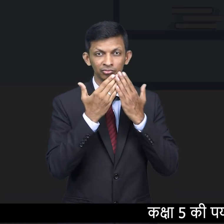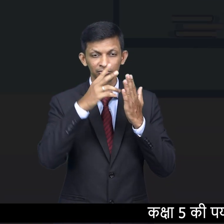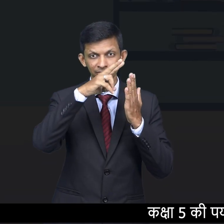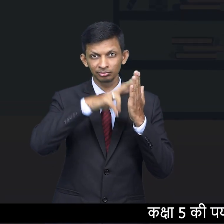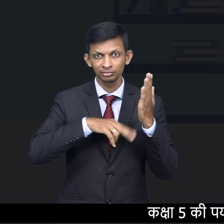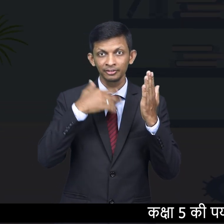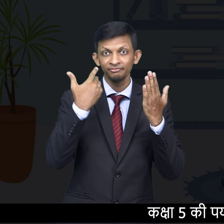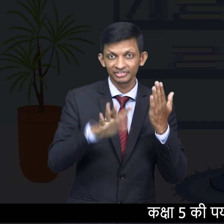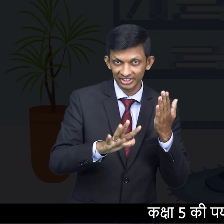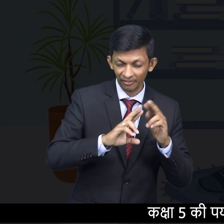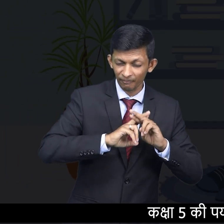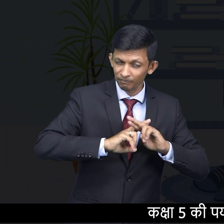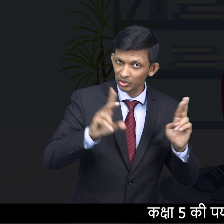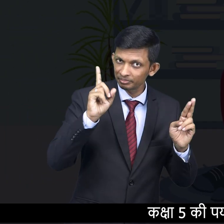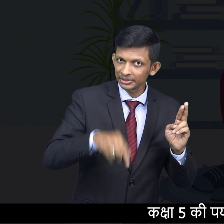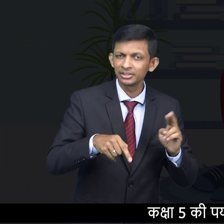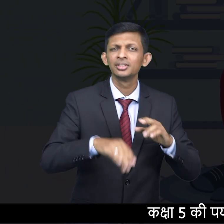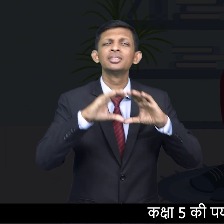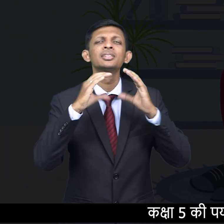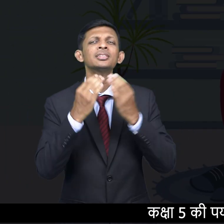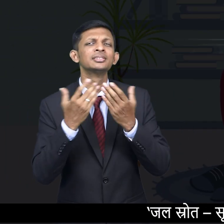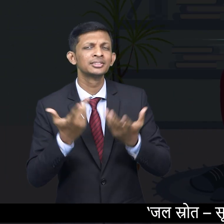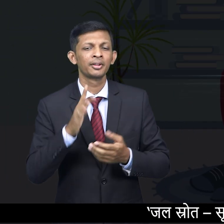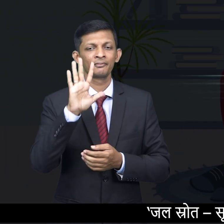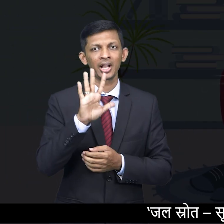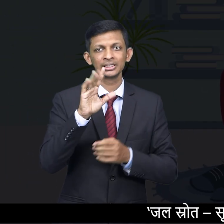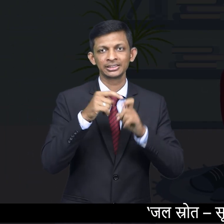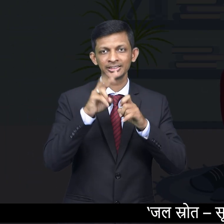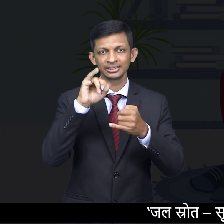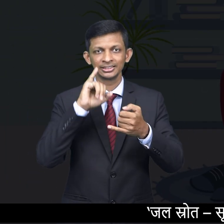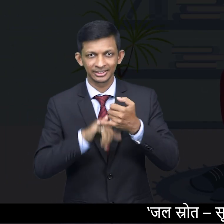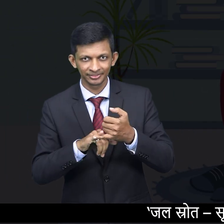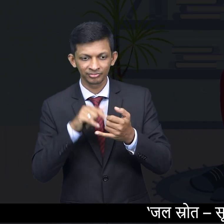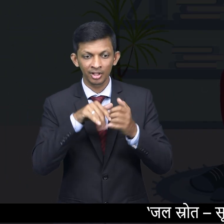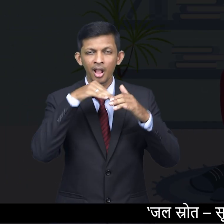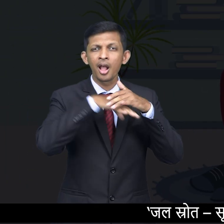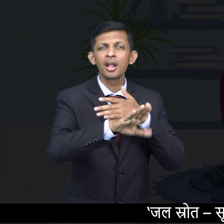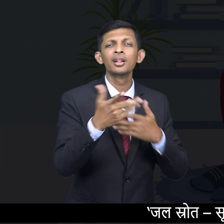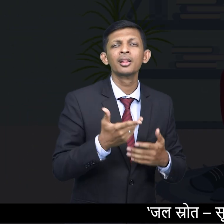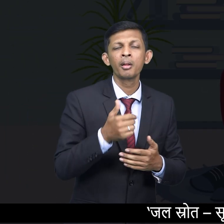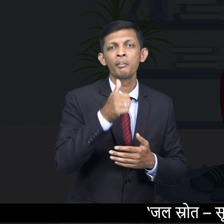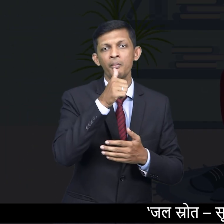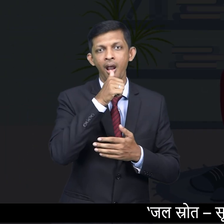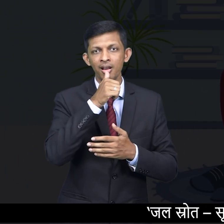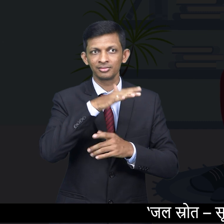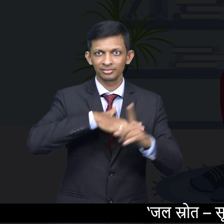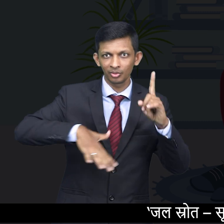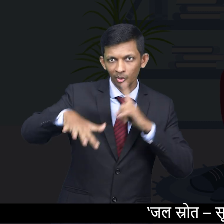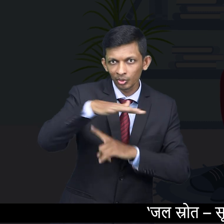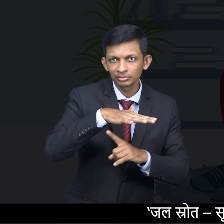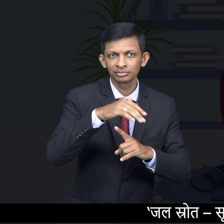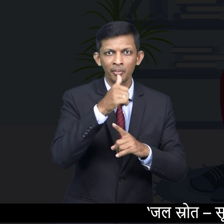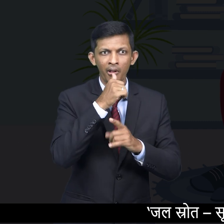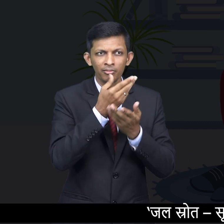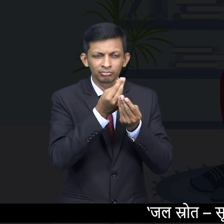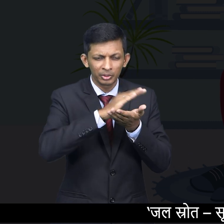कक्षा 5वीं की पर्यावरण अध्ययन की पाठ्य पुस्तक में जल स्रोत, सूखा और बाढ़ का पाठ पढ़ते हुए